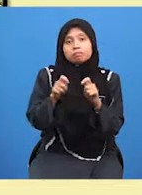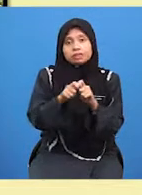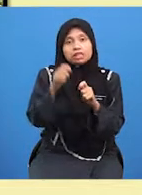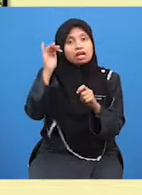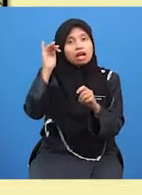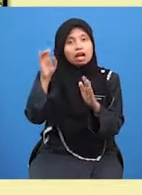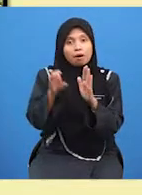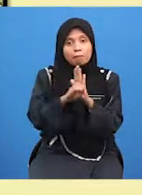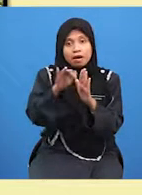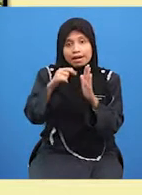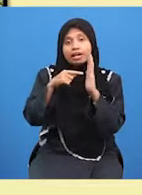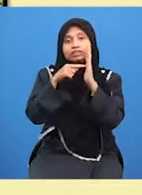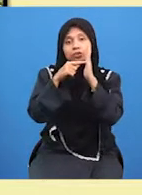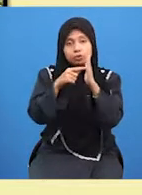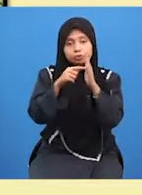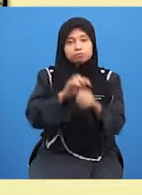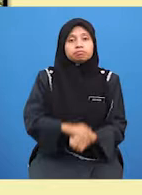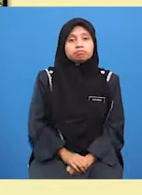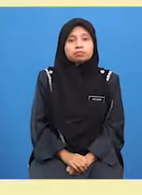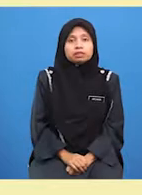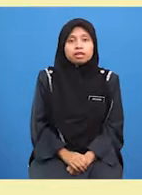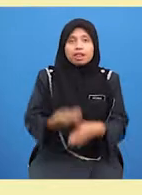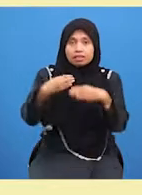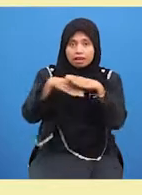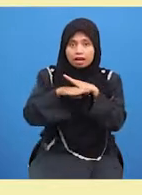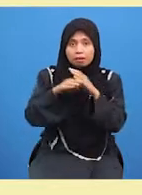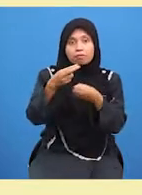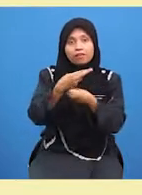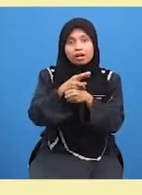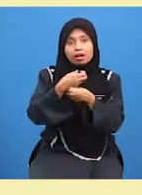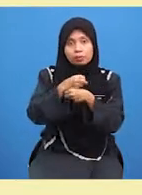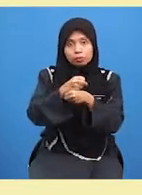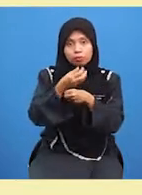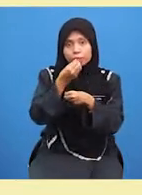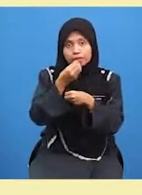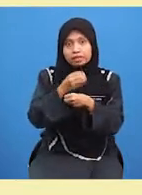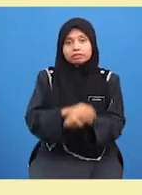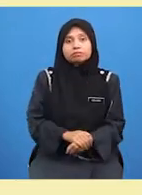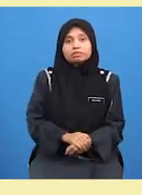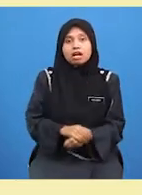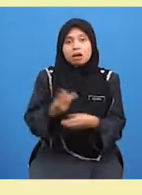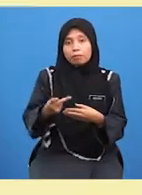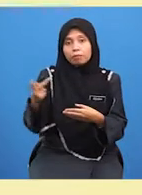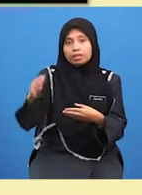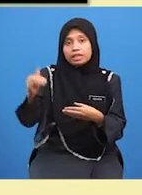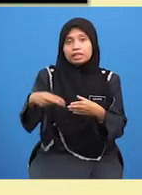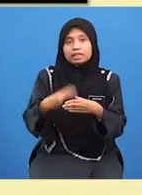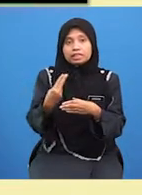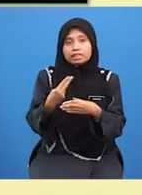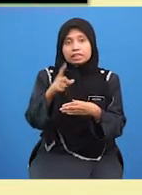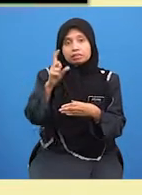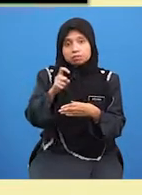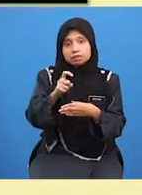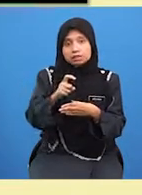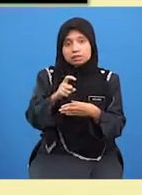seperti gambar yang dipaparkan di skrin. Dalam topik reka bentuk makanan, produk yang